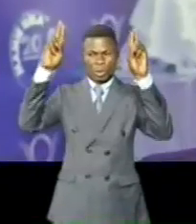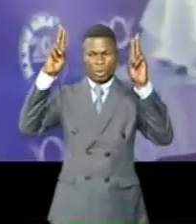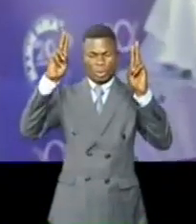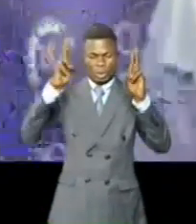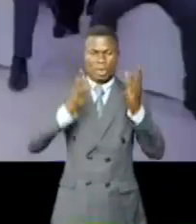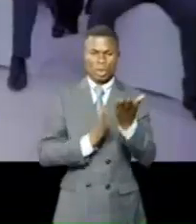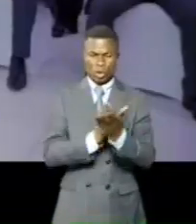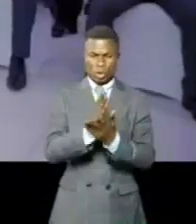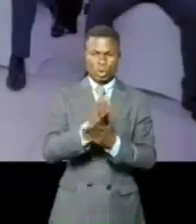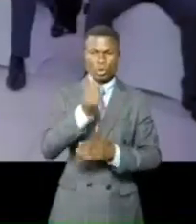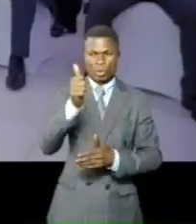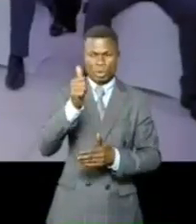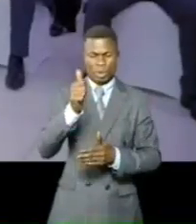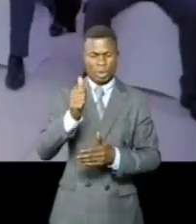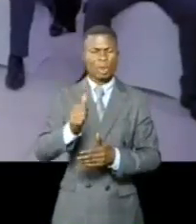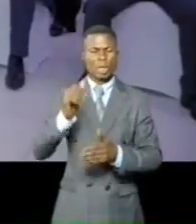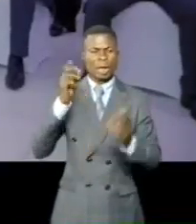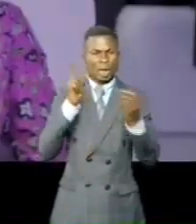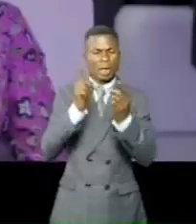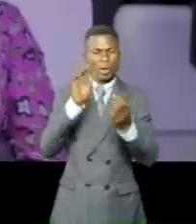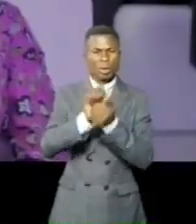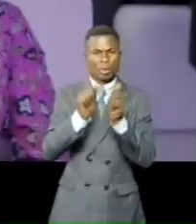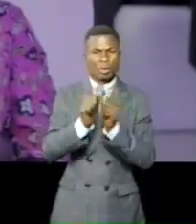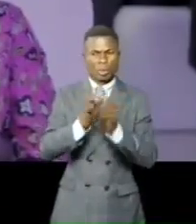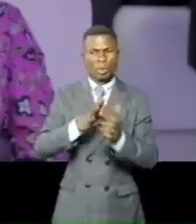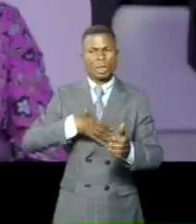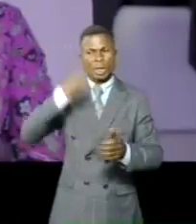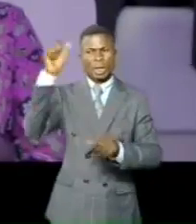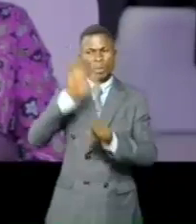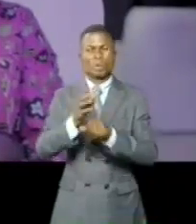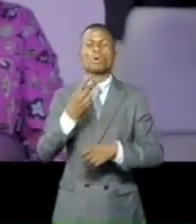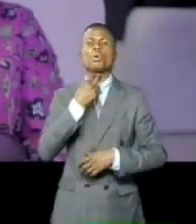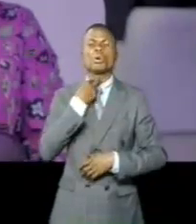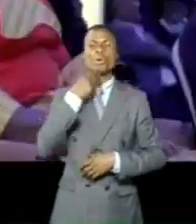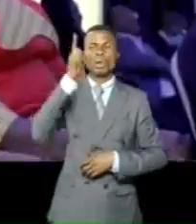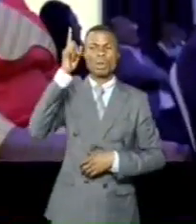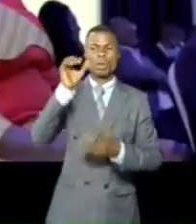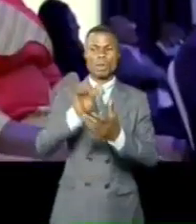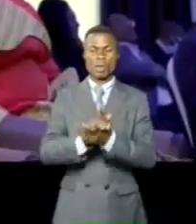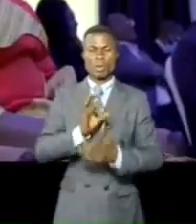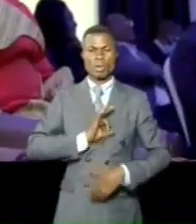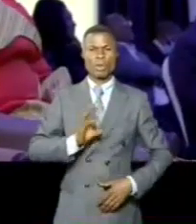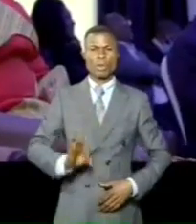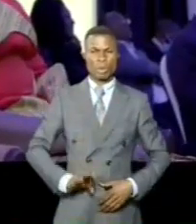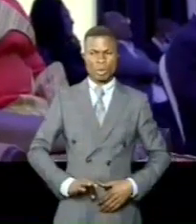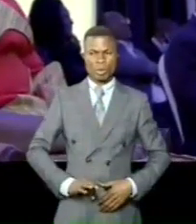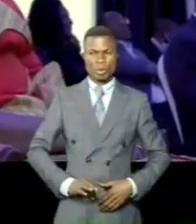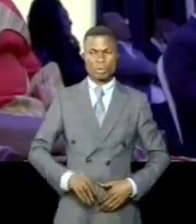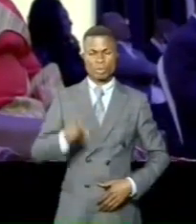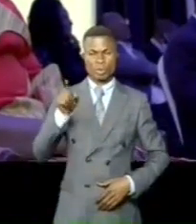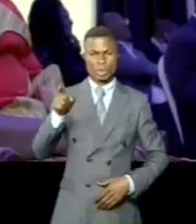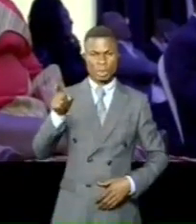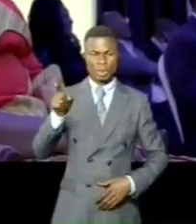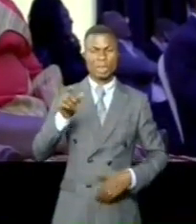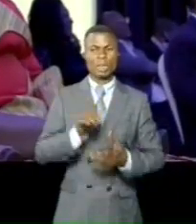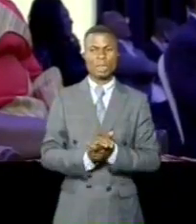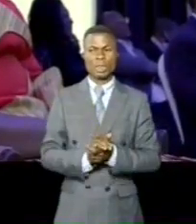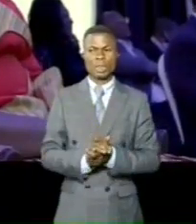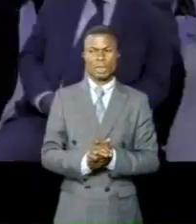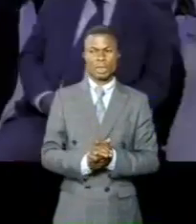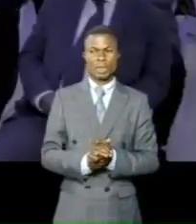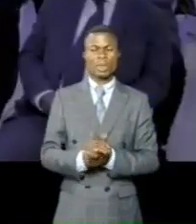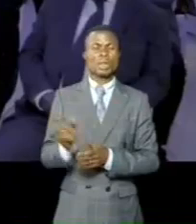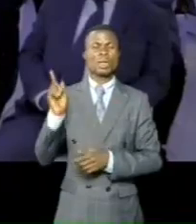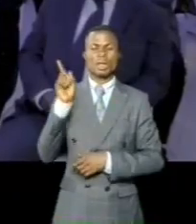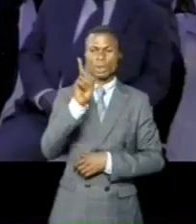voie ont relevé des défis, elles ont bravé des obstacles. La première dame de la RDC, Denise Nyakeru Tshisekedi, est juste